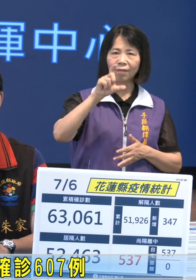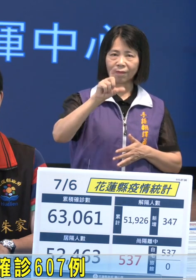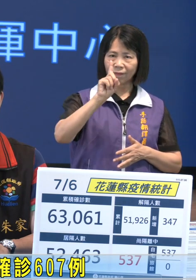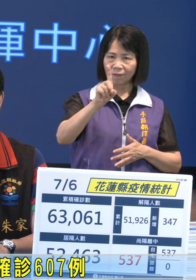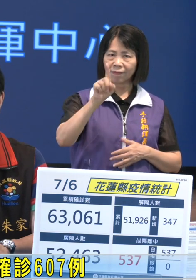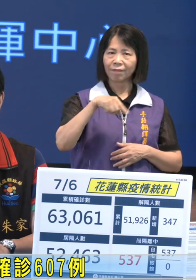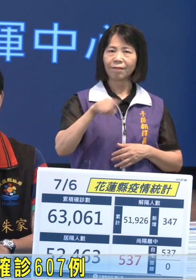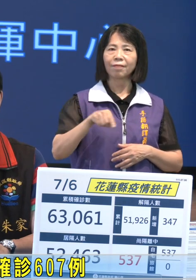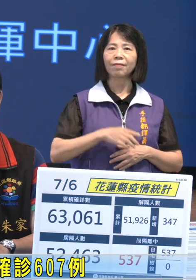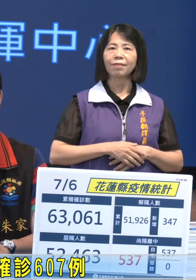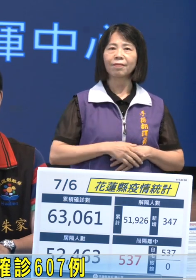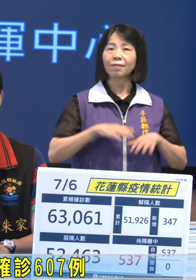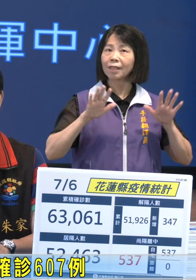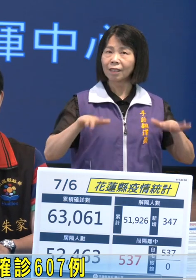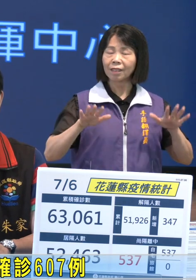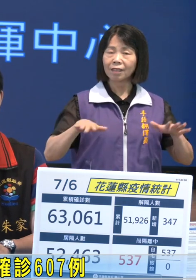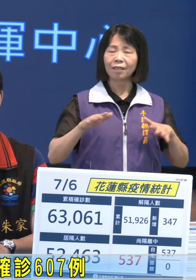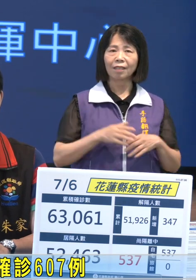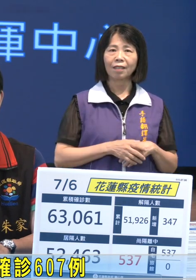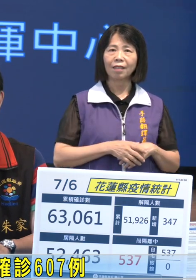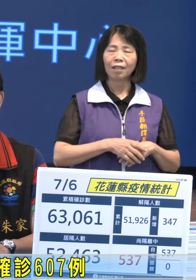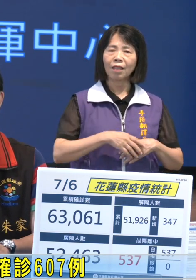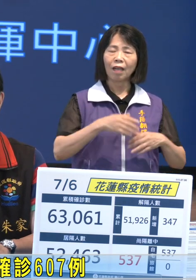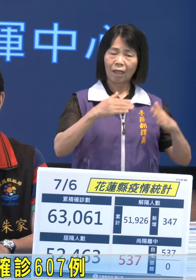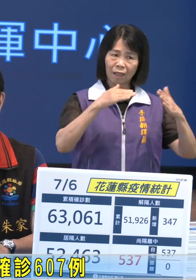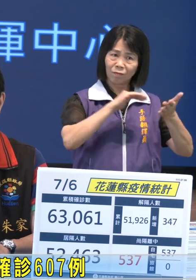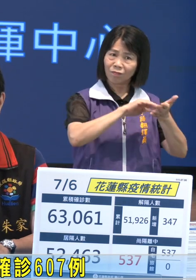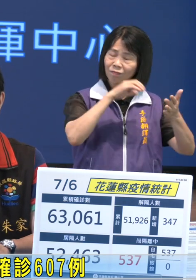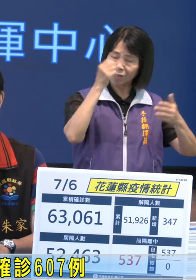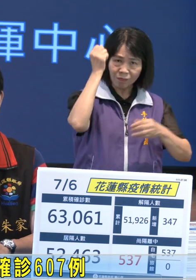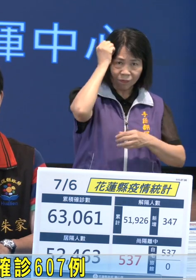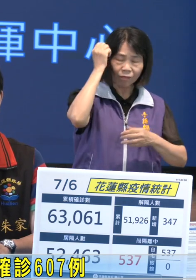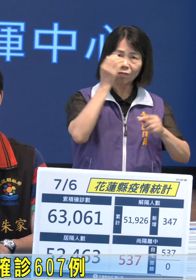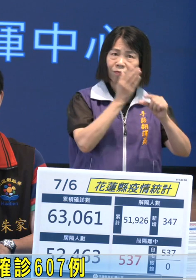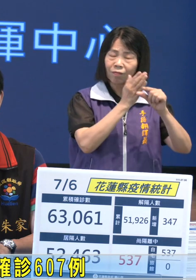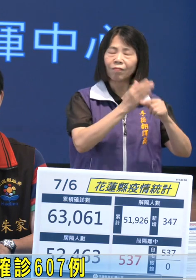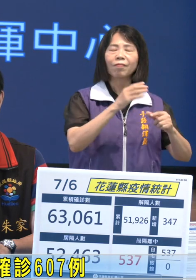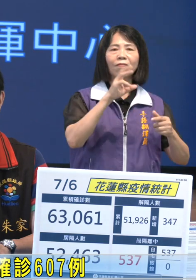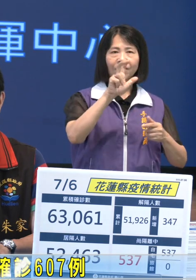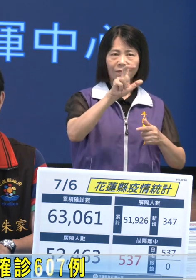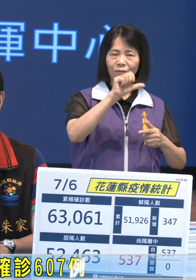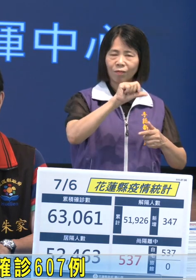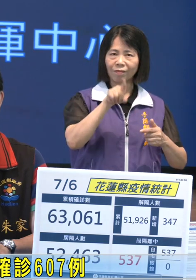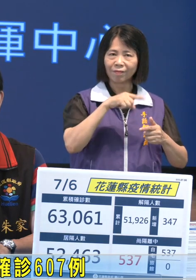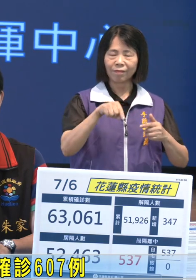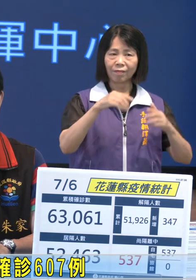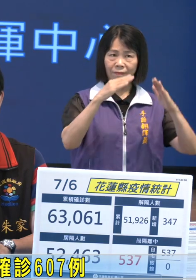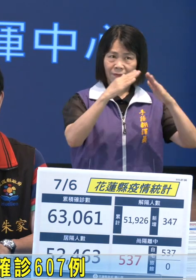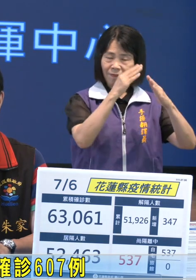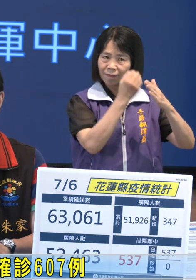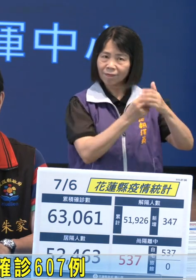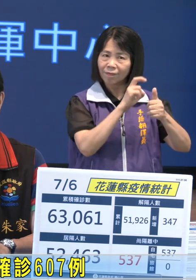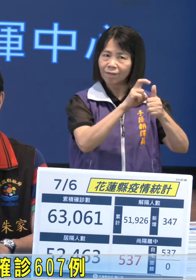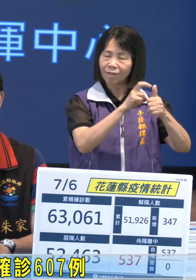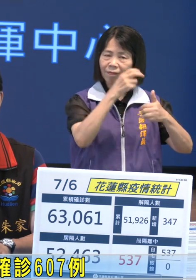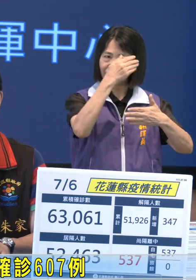63061人，那目前呢还有75人在住院，那居家照顾的人数大概只剩下